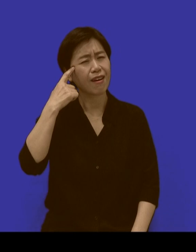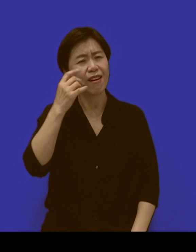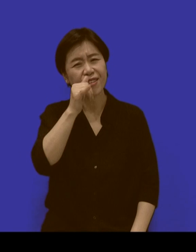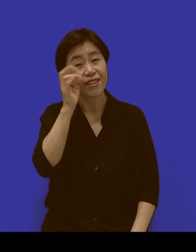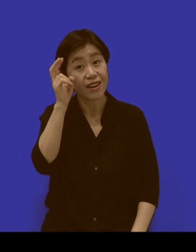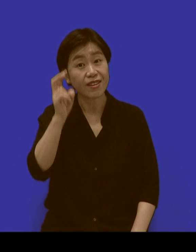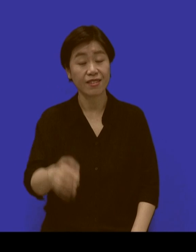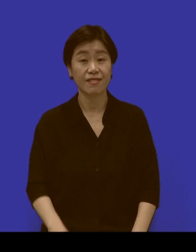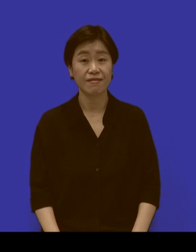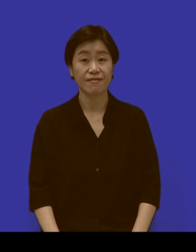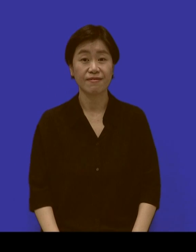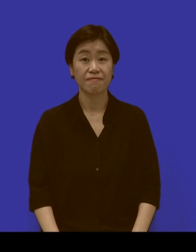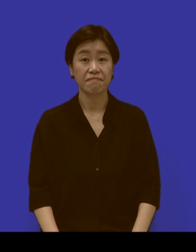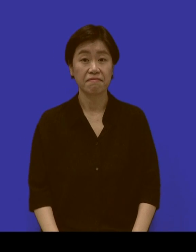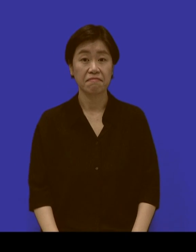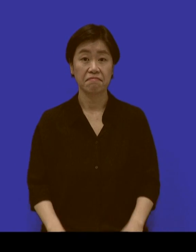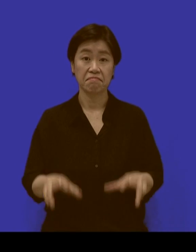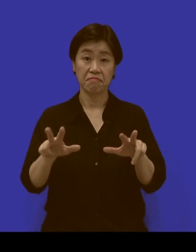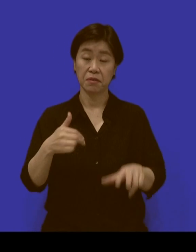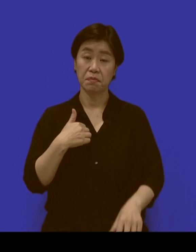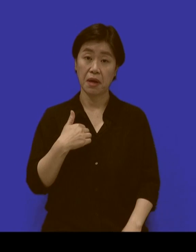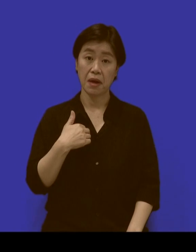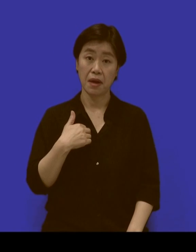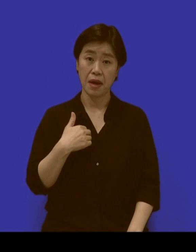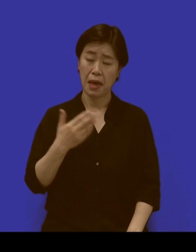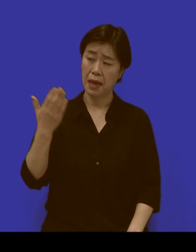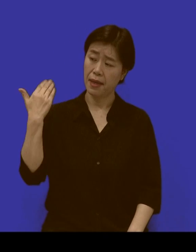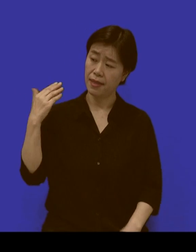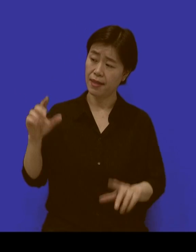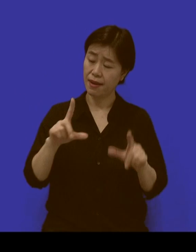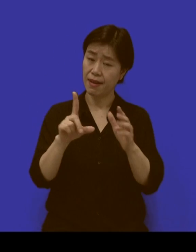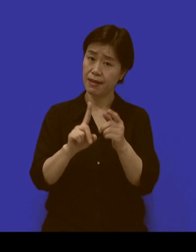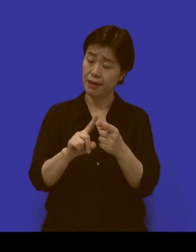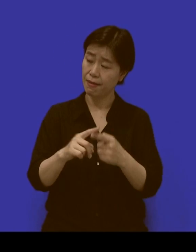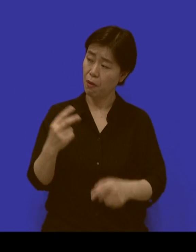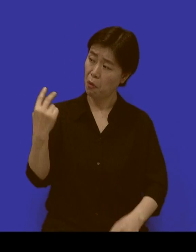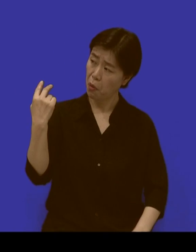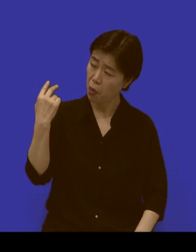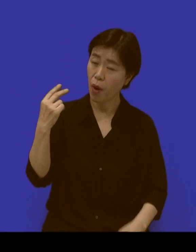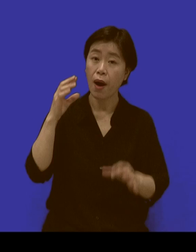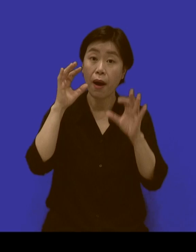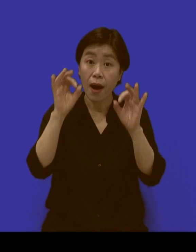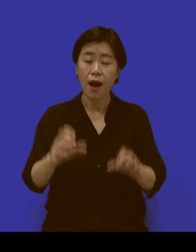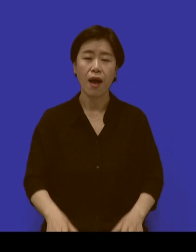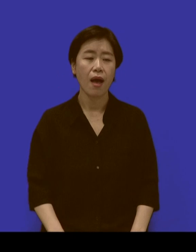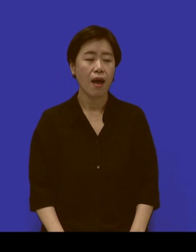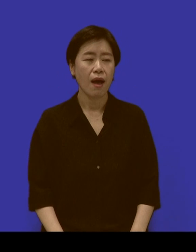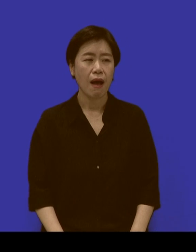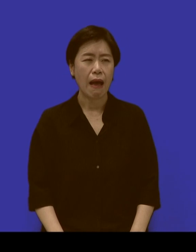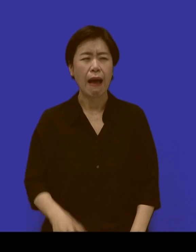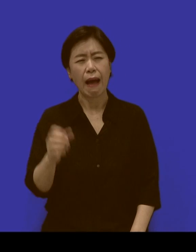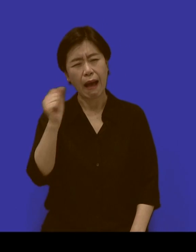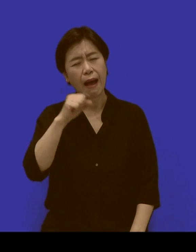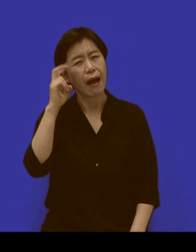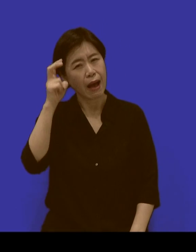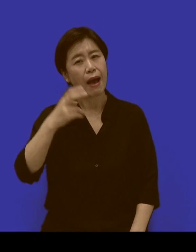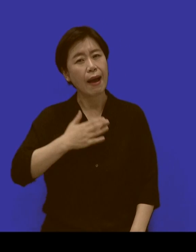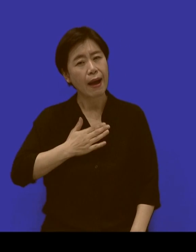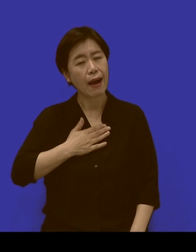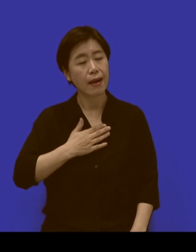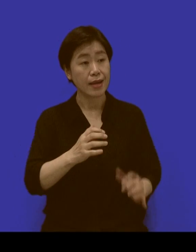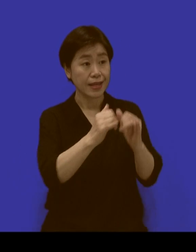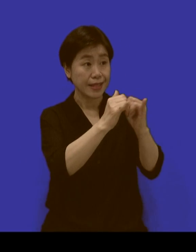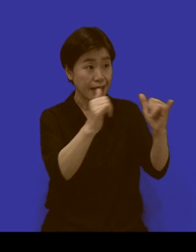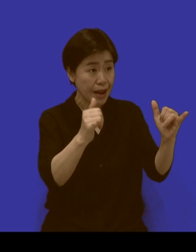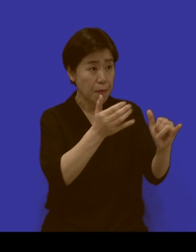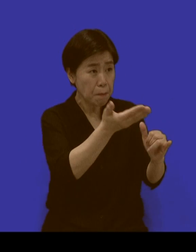그런데 지금 뒤돌아보니까 예. 그러니까 그 사람을 그 사람으로서 인정하고 좋아하고 했다기보다 예. 무언가